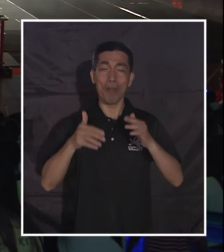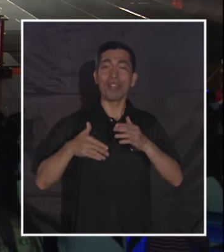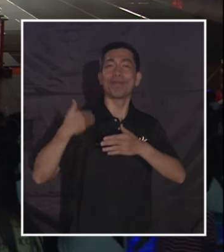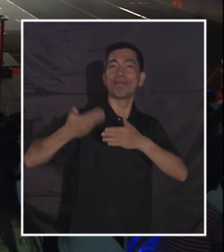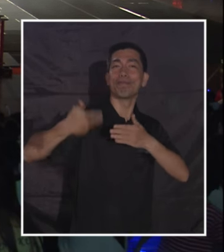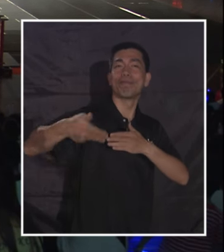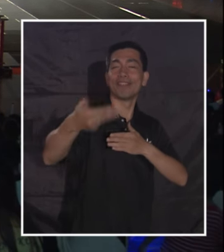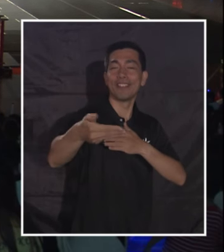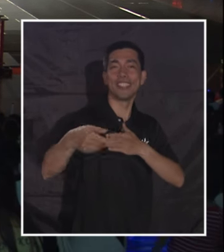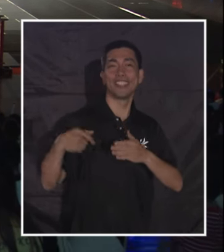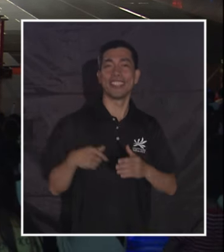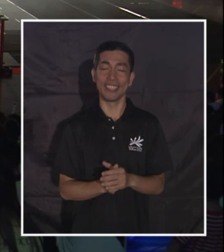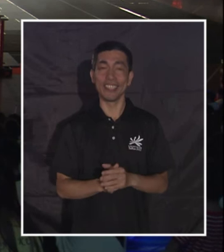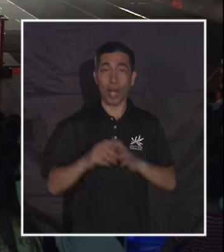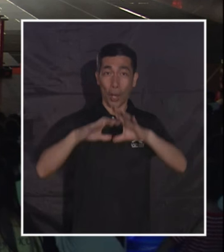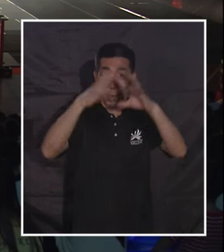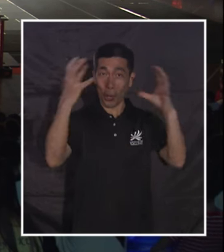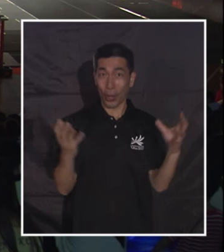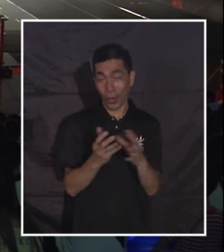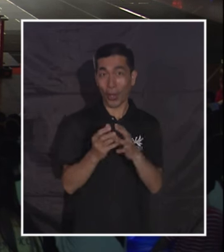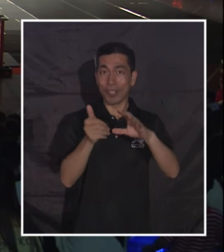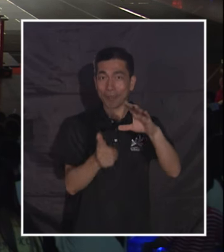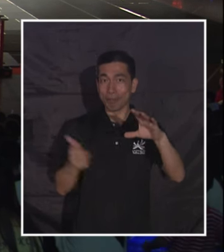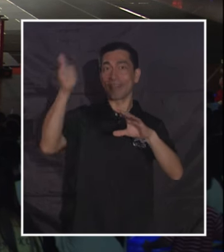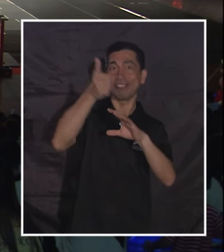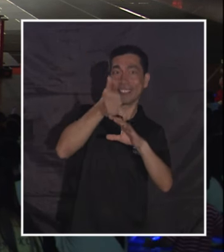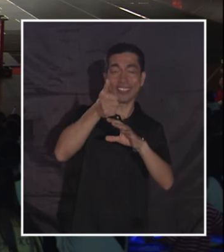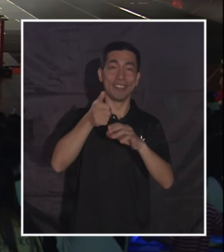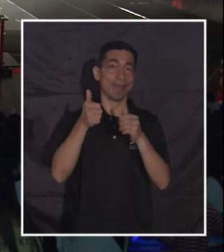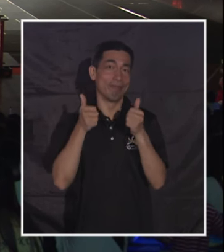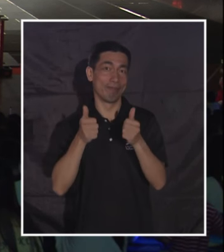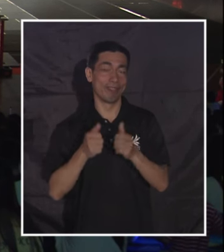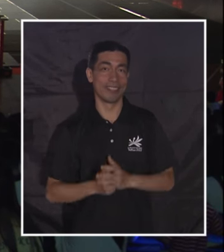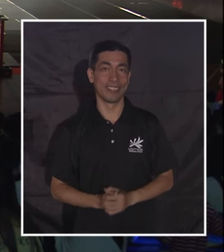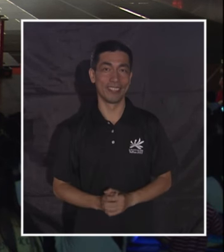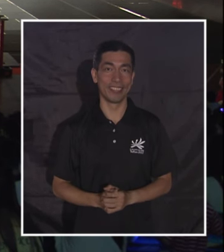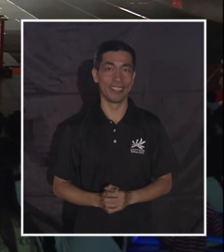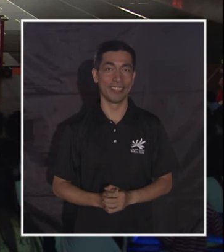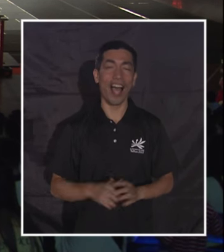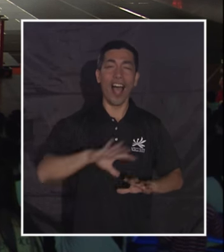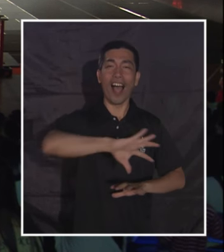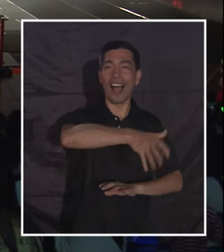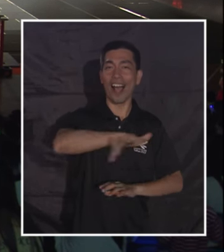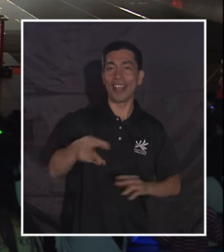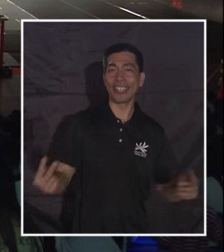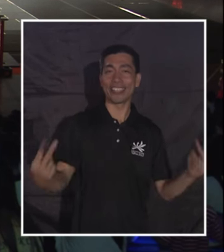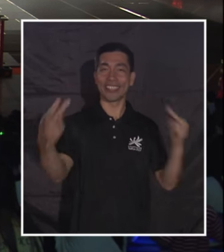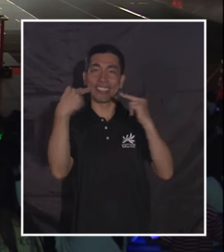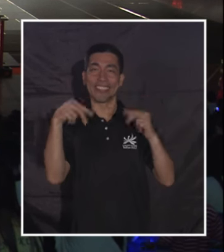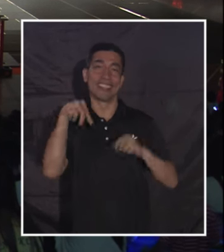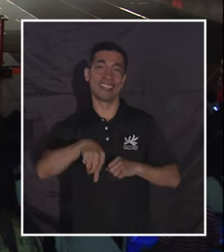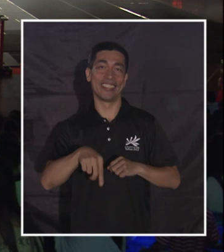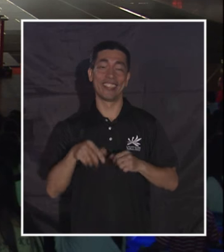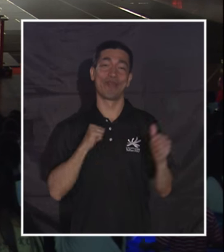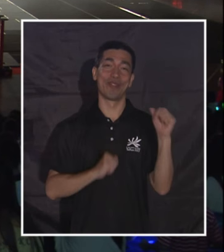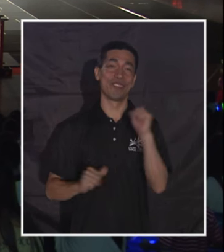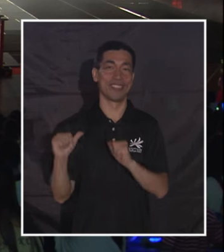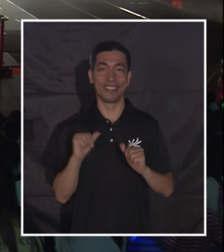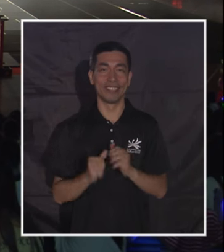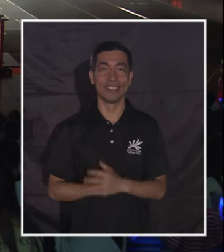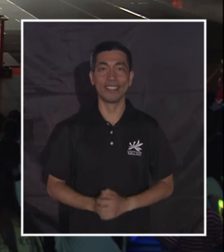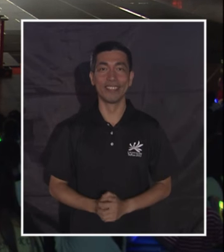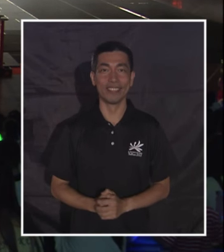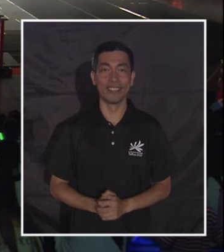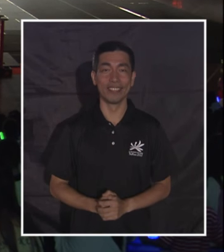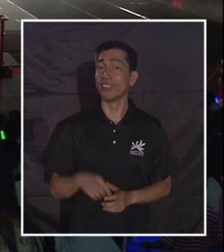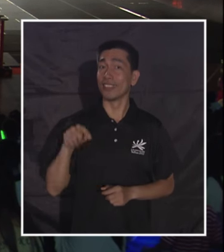续将台湾传统艺术表演文化带到世界更多的角落。今天要带来的节目